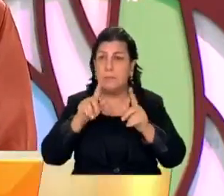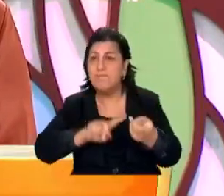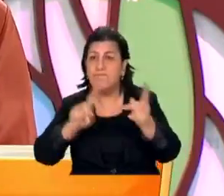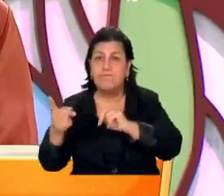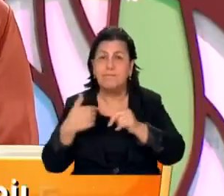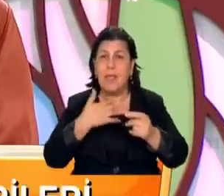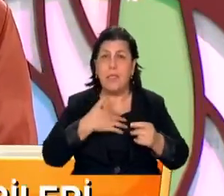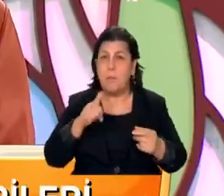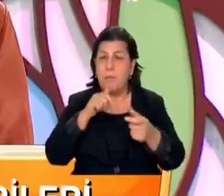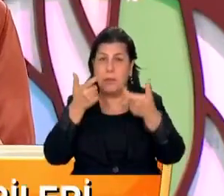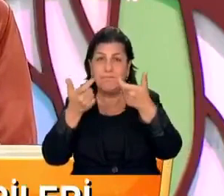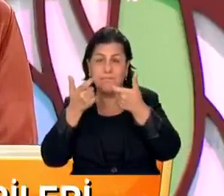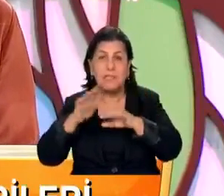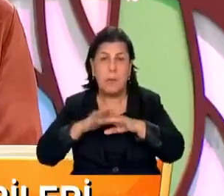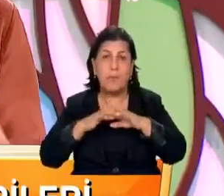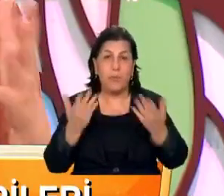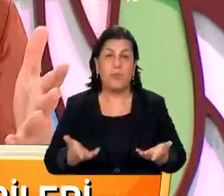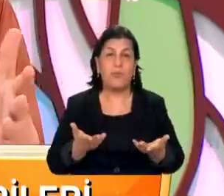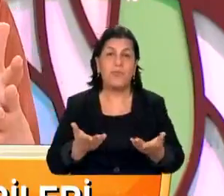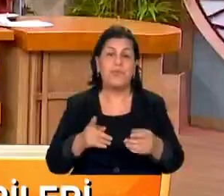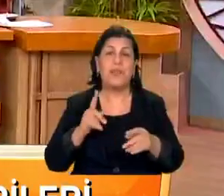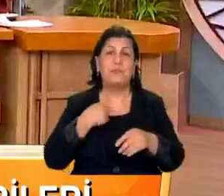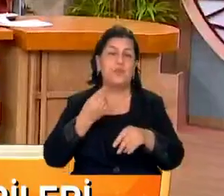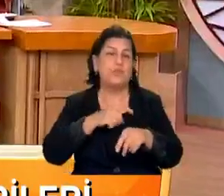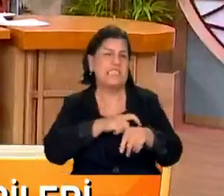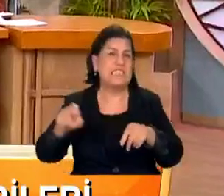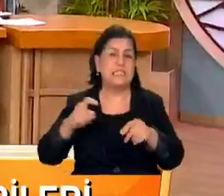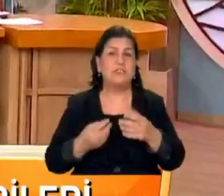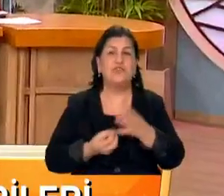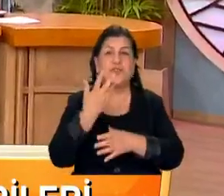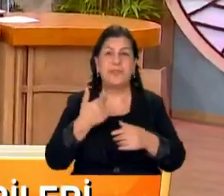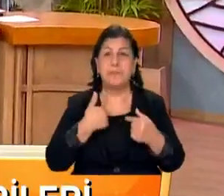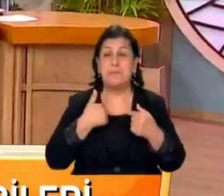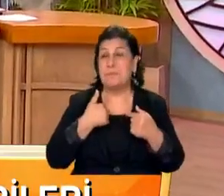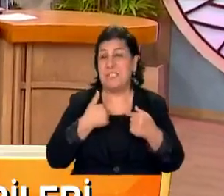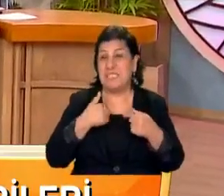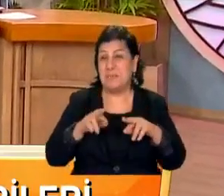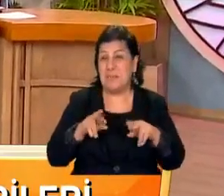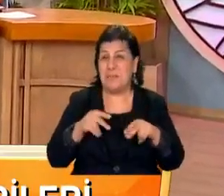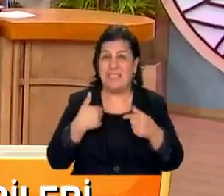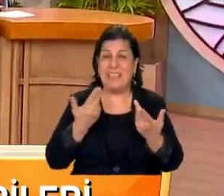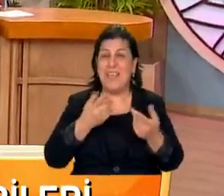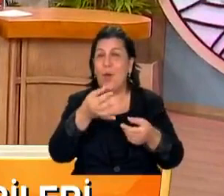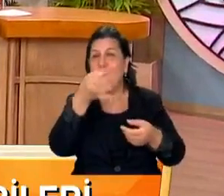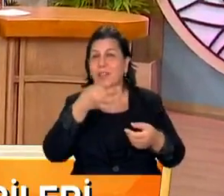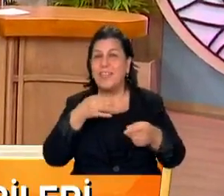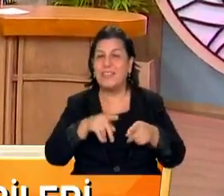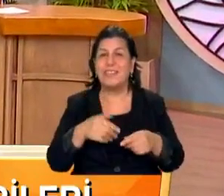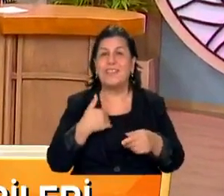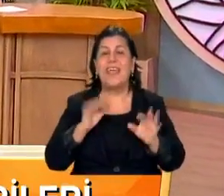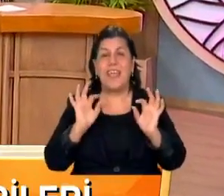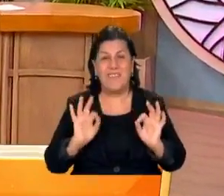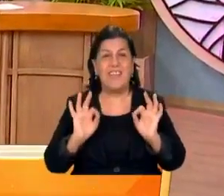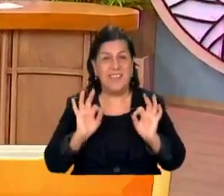benim gösterdiğim Özen'in anlaşılmadığını düşünüp bir anda sinirlere biliyorsunuz bizim gibiler için en önemli Evet kesinlikle ben de